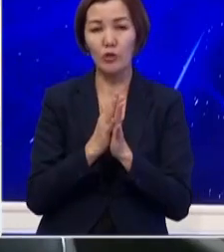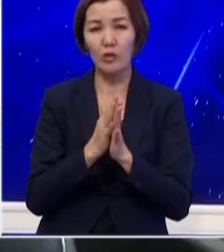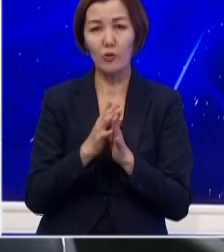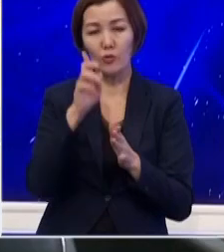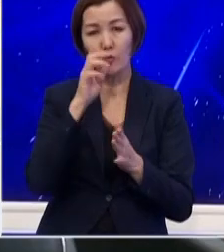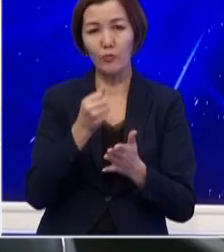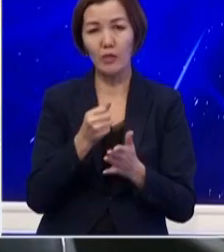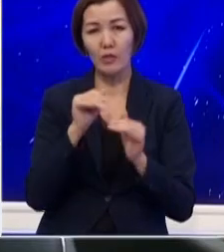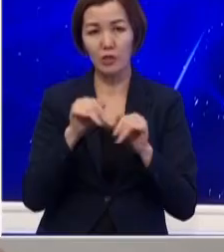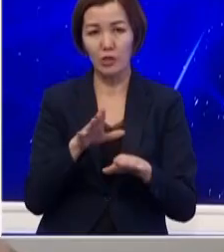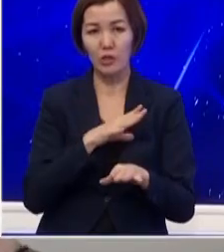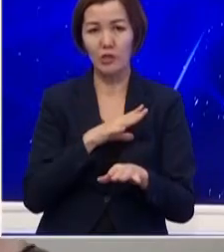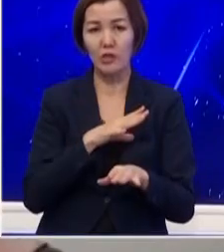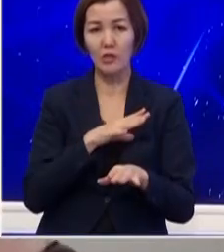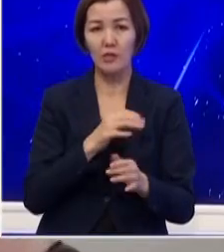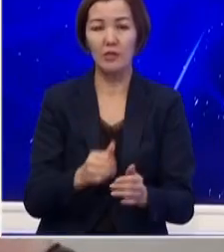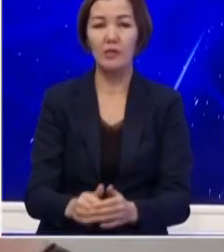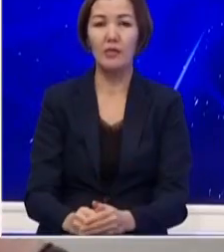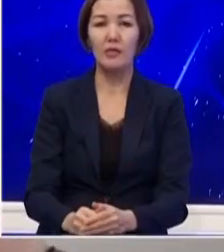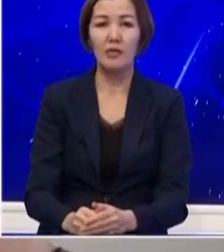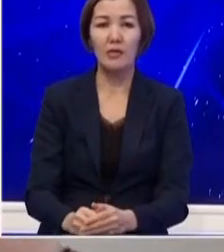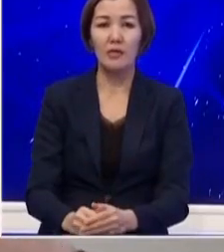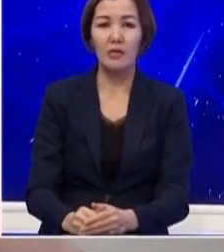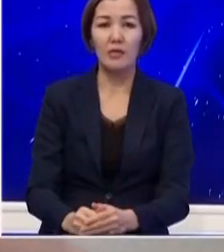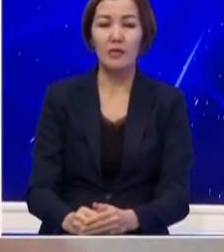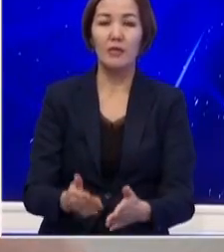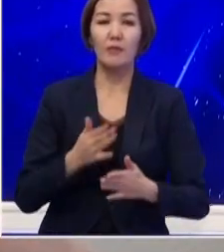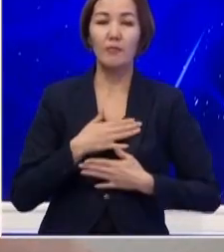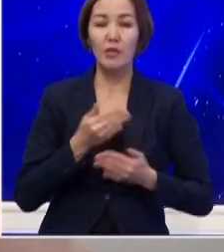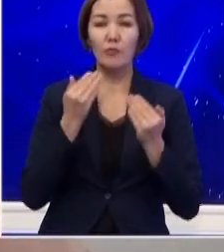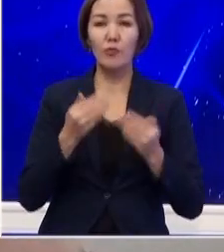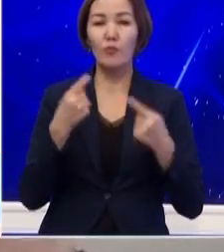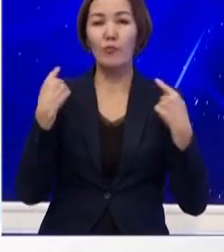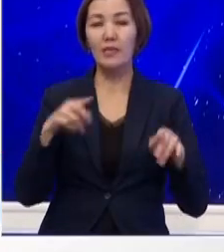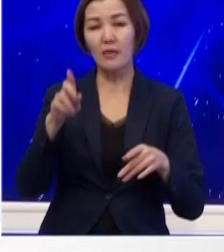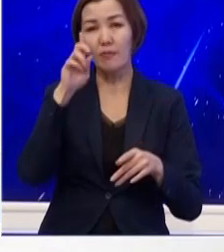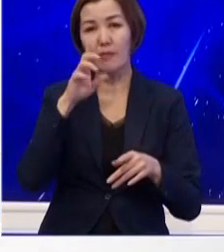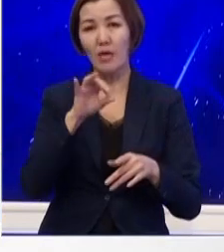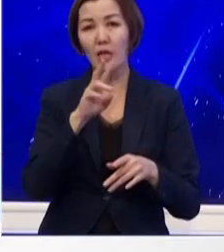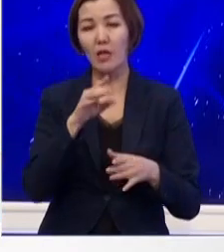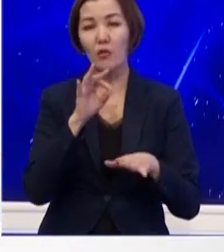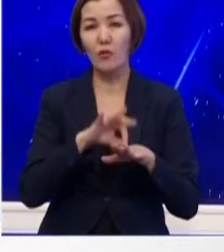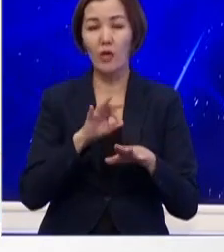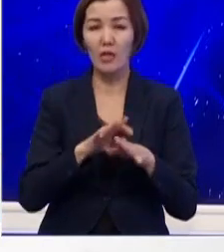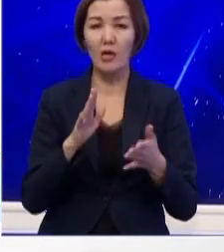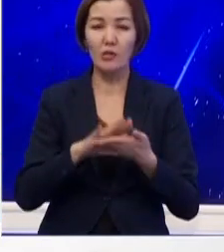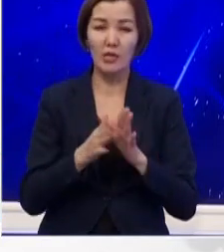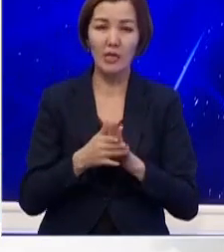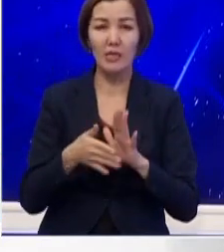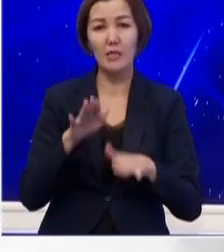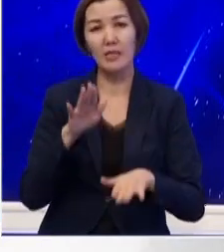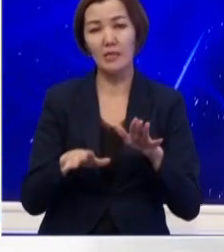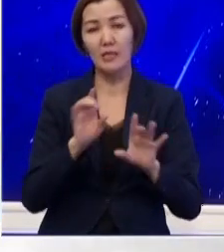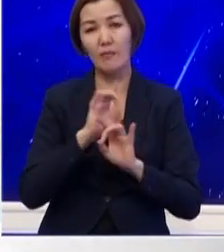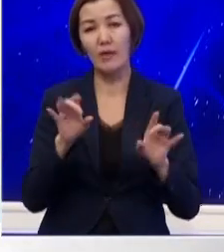үкімет қолдады. Я сегодня приводила. Мен бүгін өзге елдермен Қазақстандағы онкологиялық жағдайды салыстырып айтып бердім.